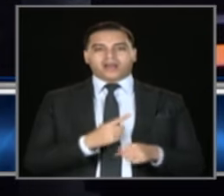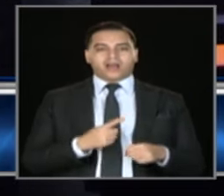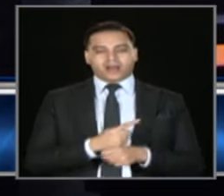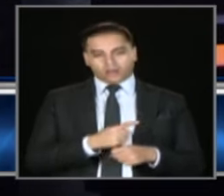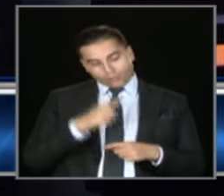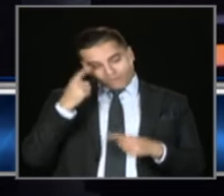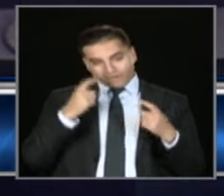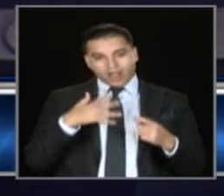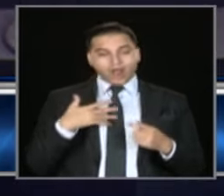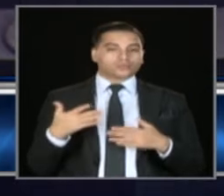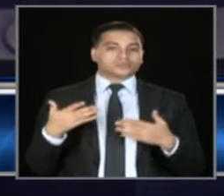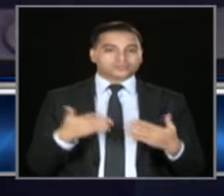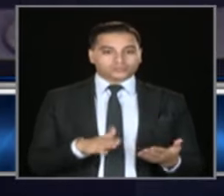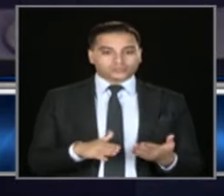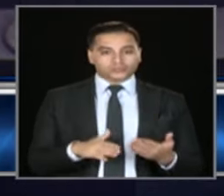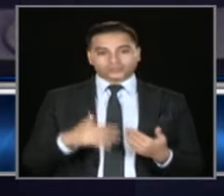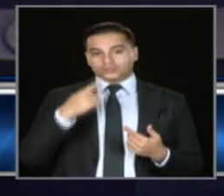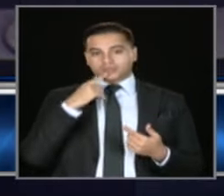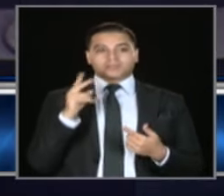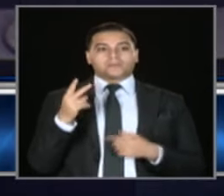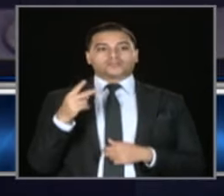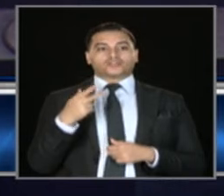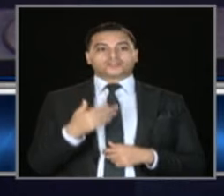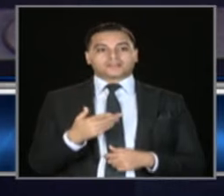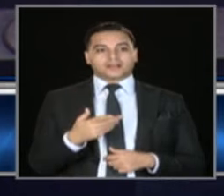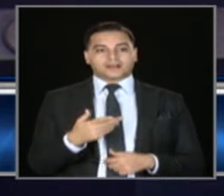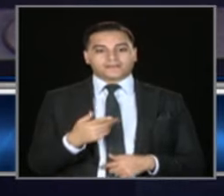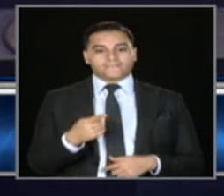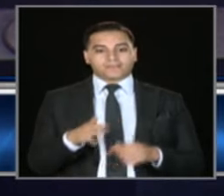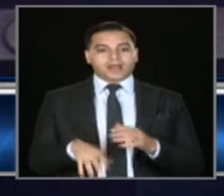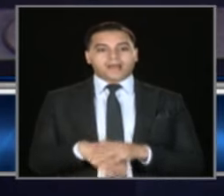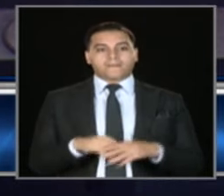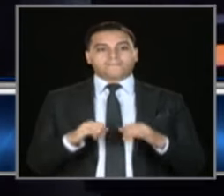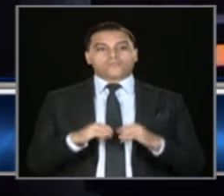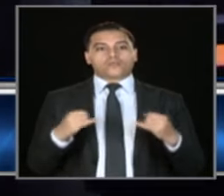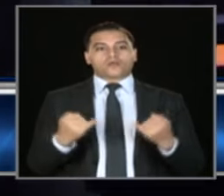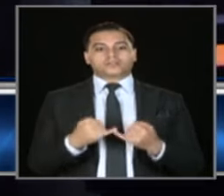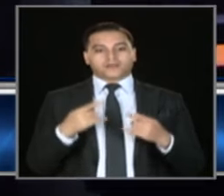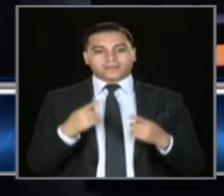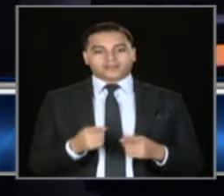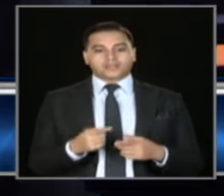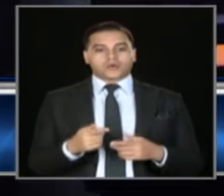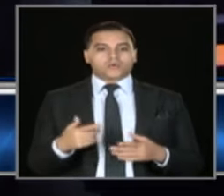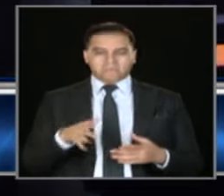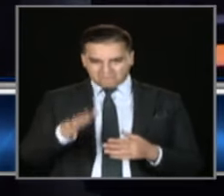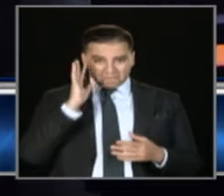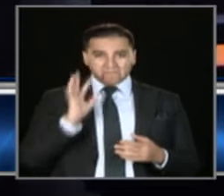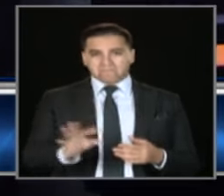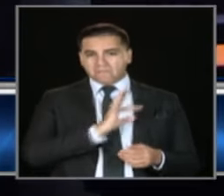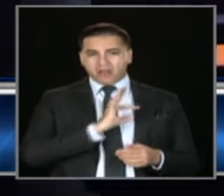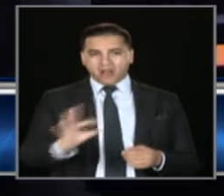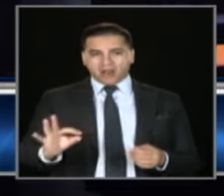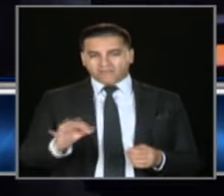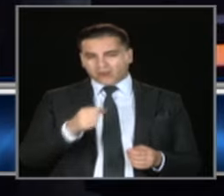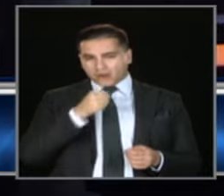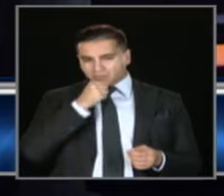في الانتحار، وهو عنده 17 سنة أسس المنظمة دي وبقى من أشهر المحاضرين